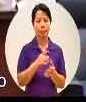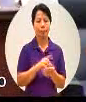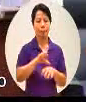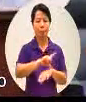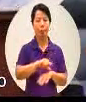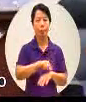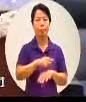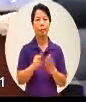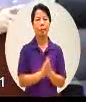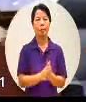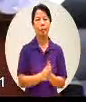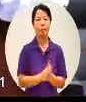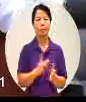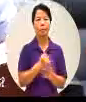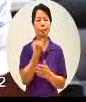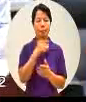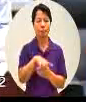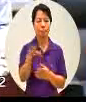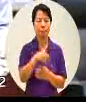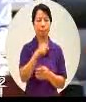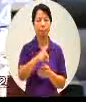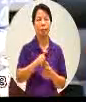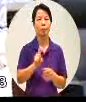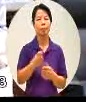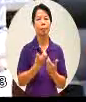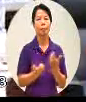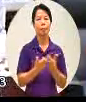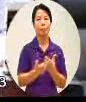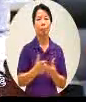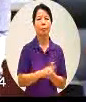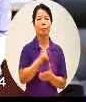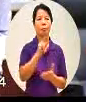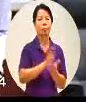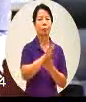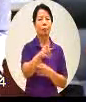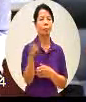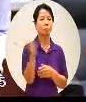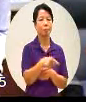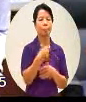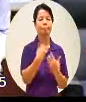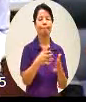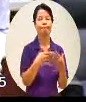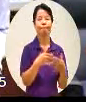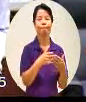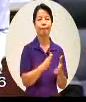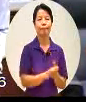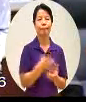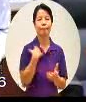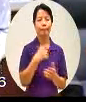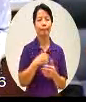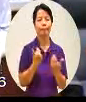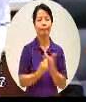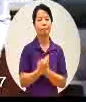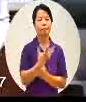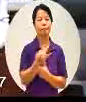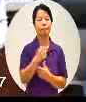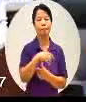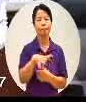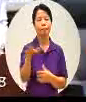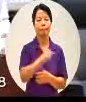啊，我的终点终于可以拿到十分了，伊就人讲，我以后不要过来啊，我很受客掉，我以后不要过